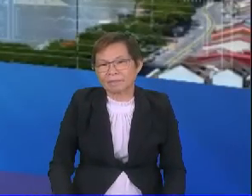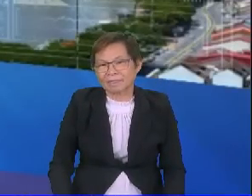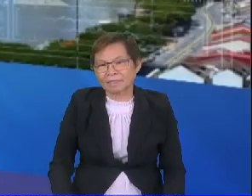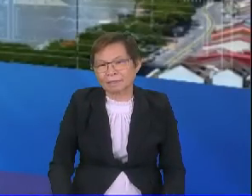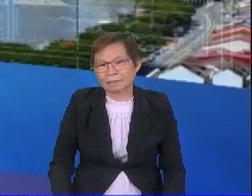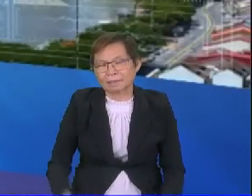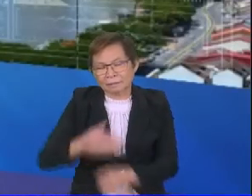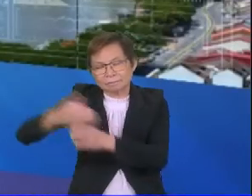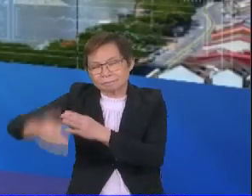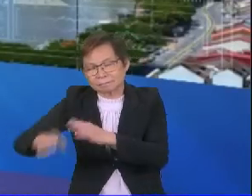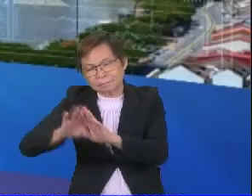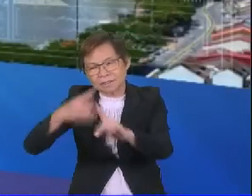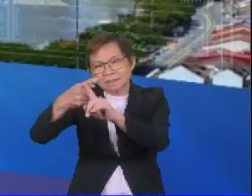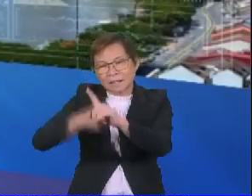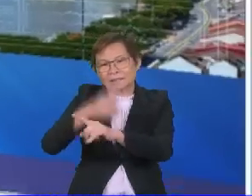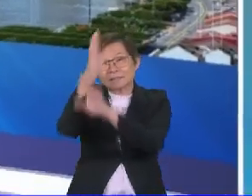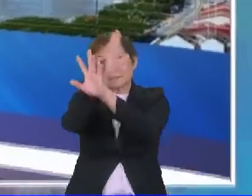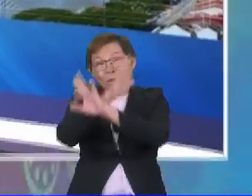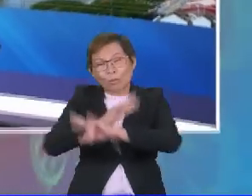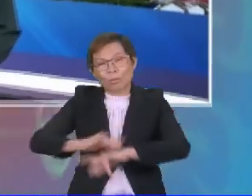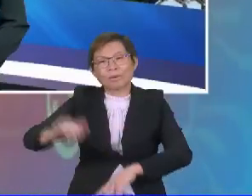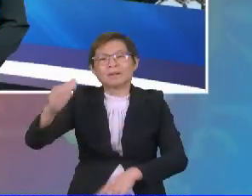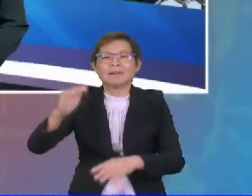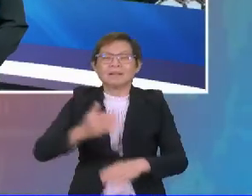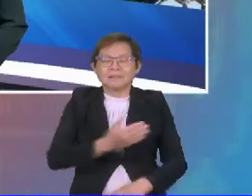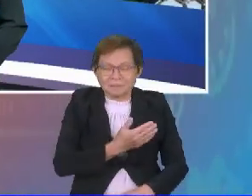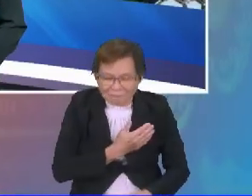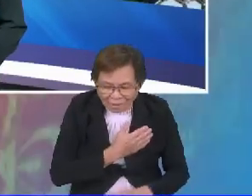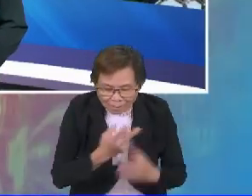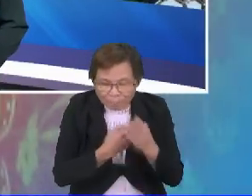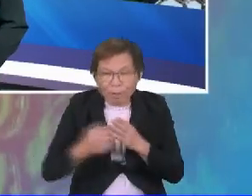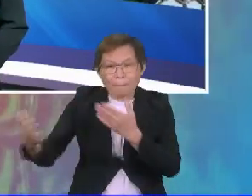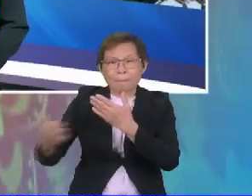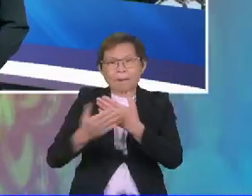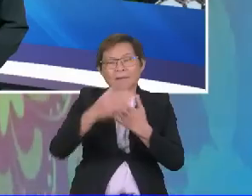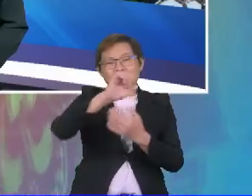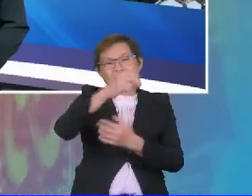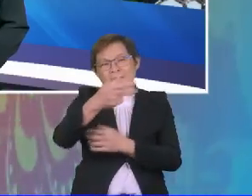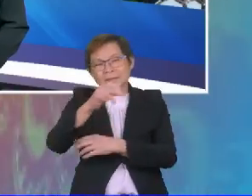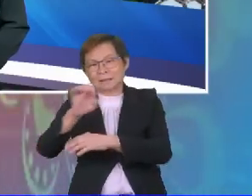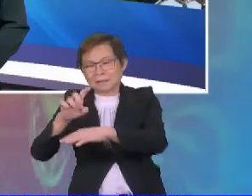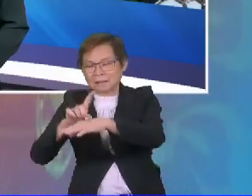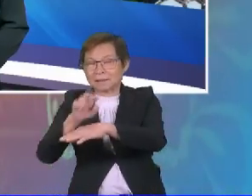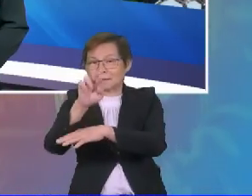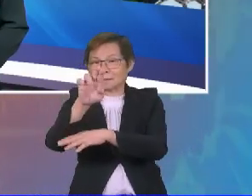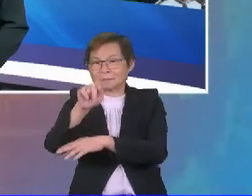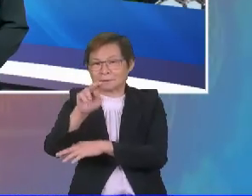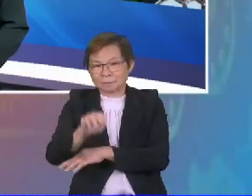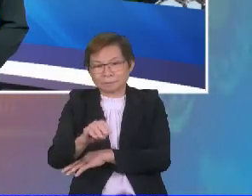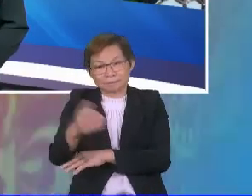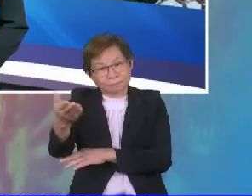dengan itu sekian berita dari serawa salam perpaduan dan kita kembali bersama Sahid di angkasa Puri